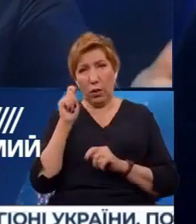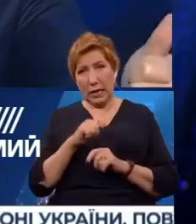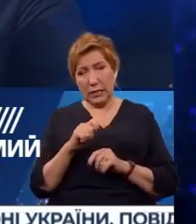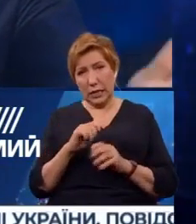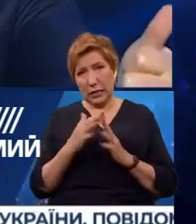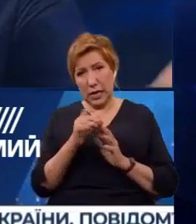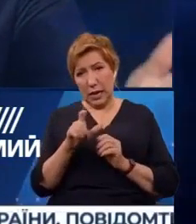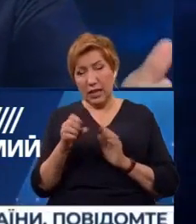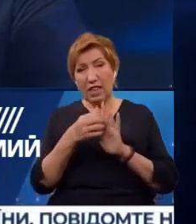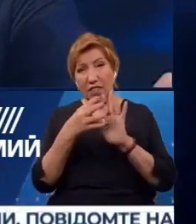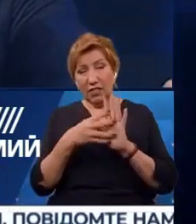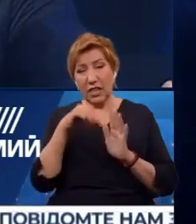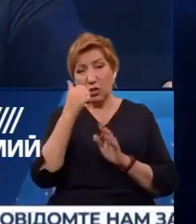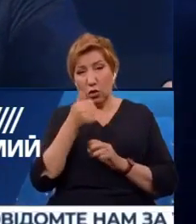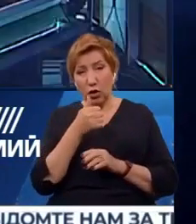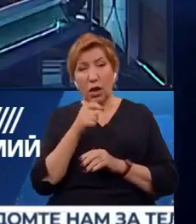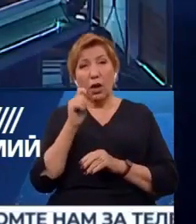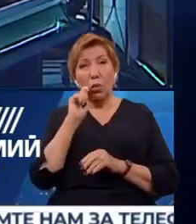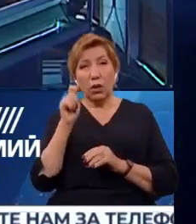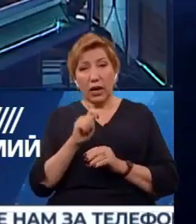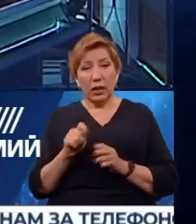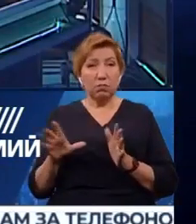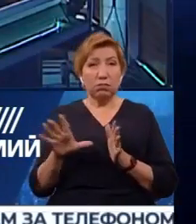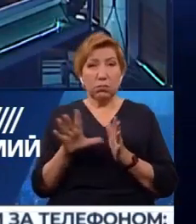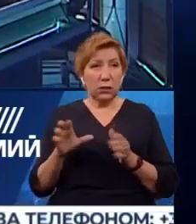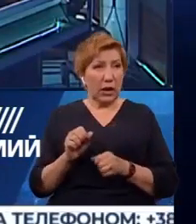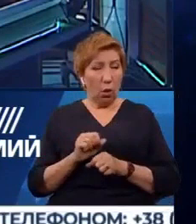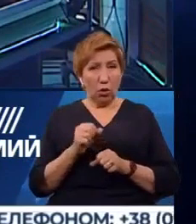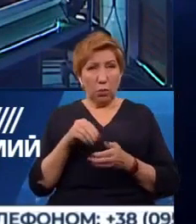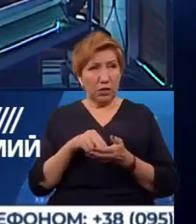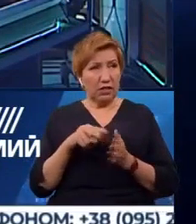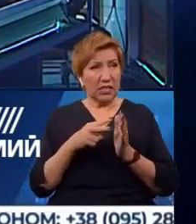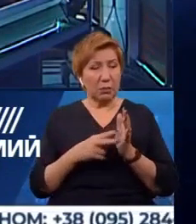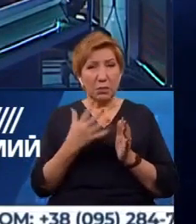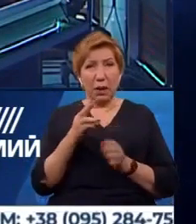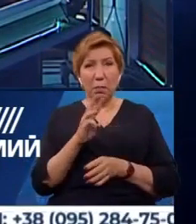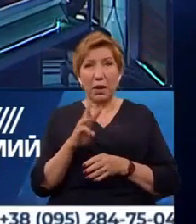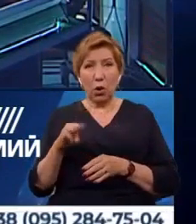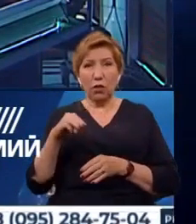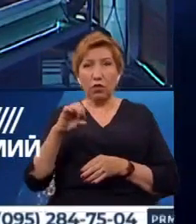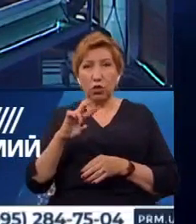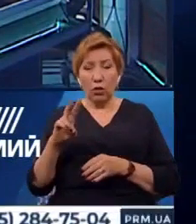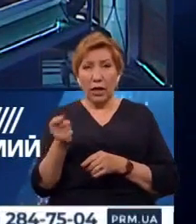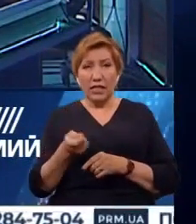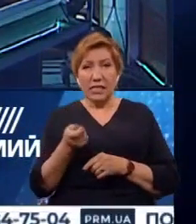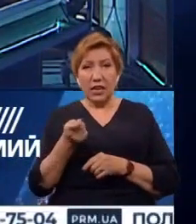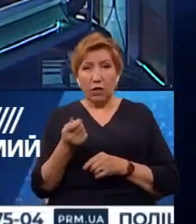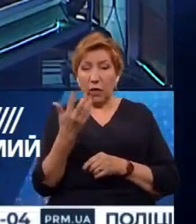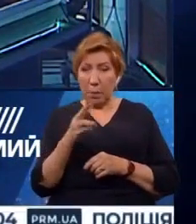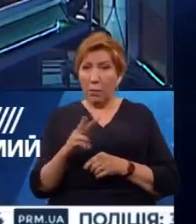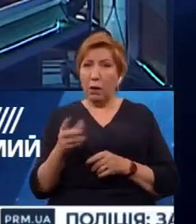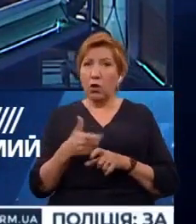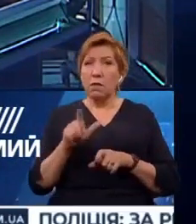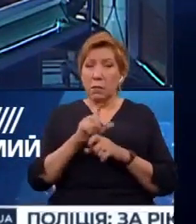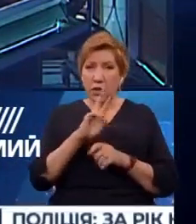В 19-му році Україна вчергове поставила рекорд по збору врожаїв. 75 мільйонів тонн зернових. На 5 мільйонів